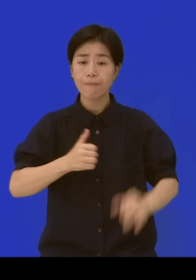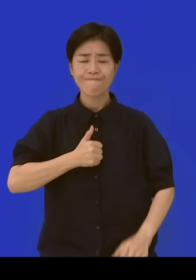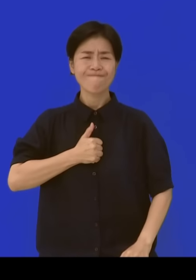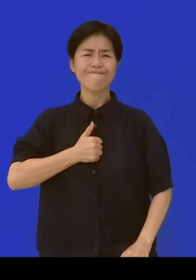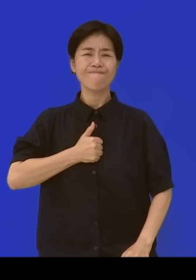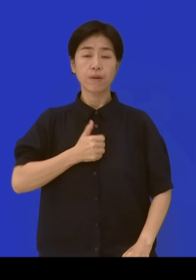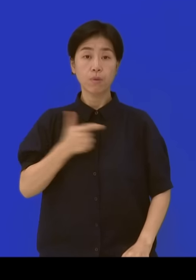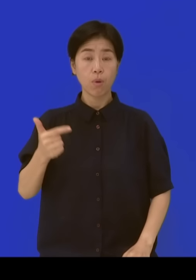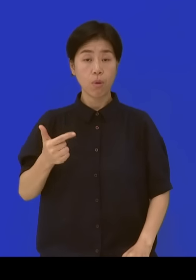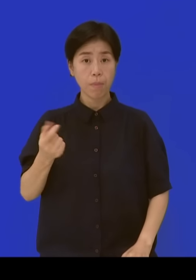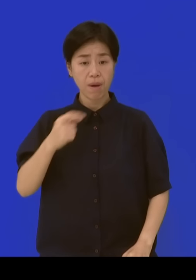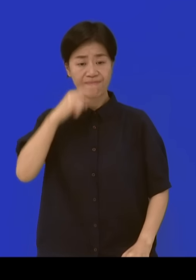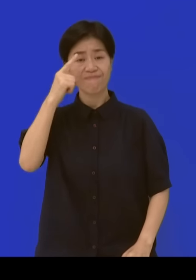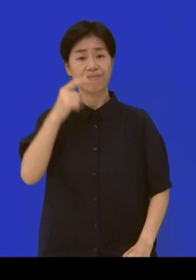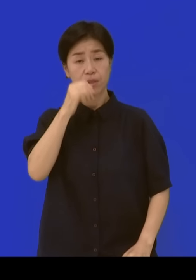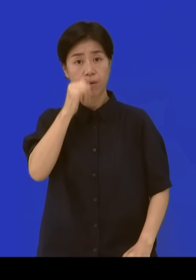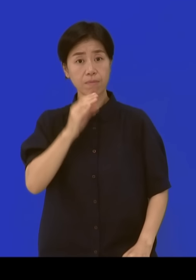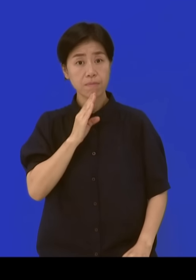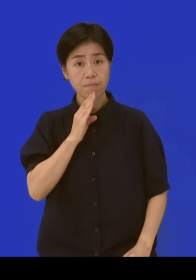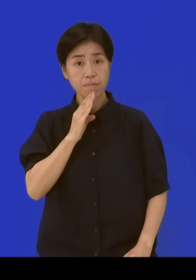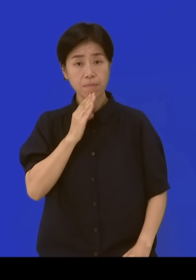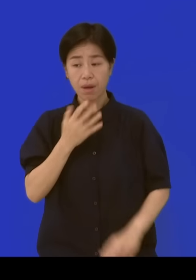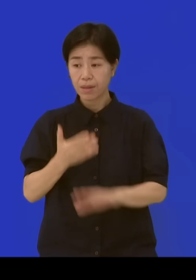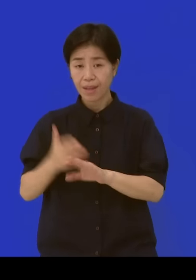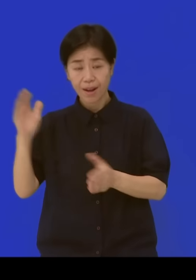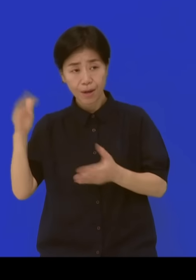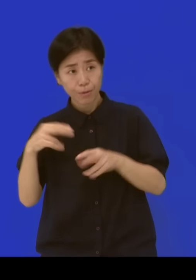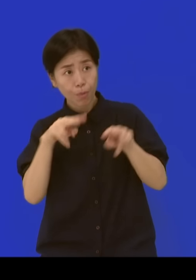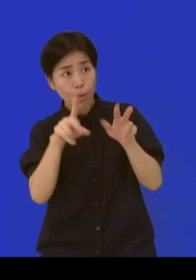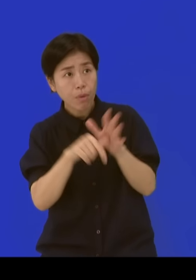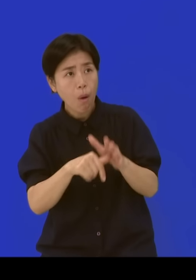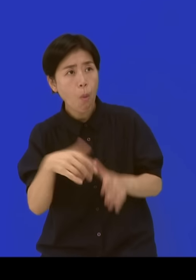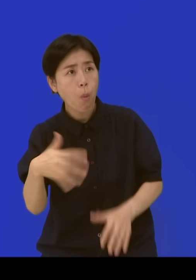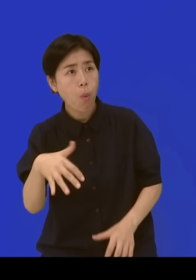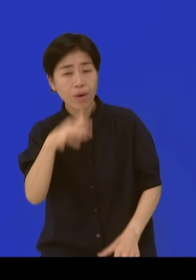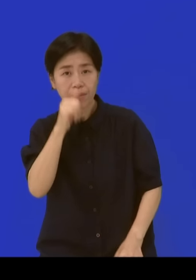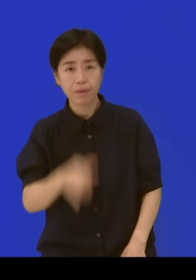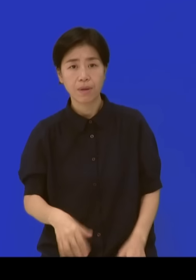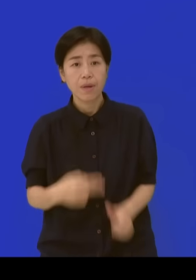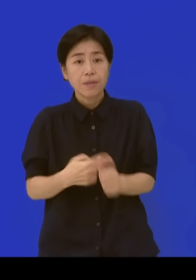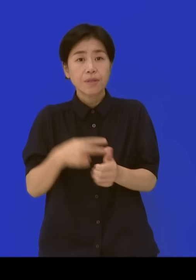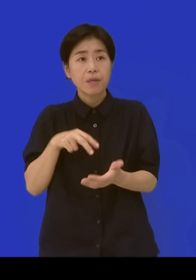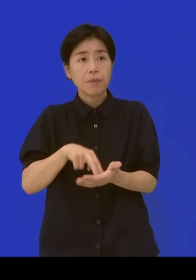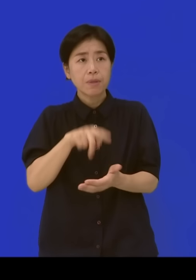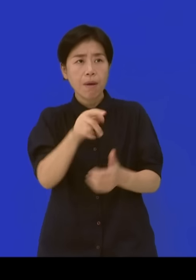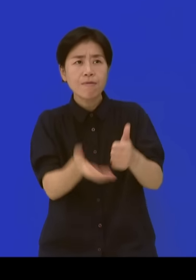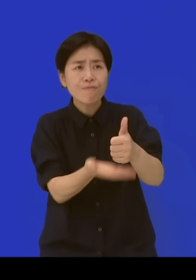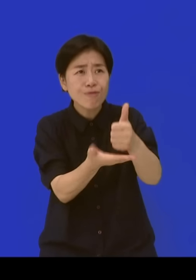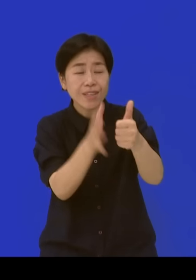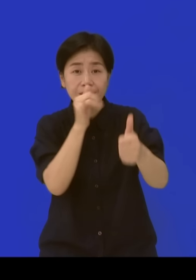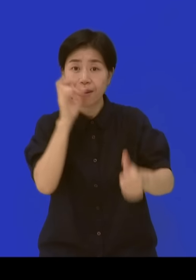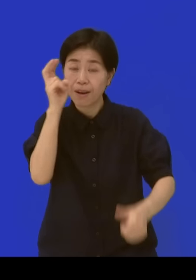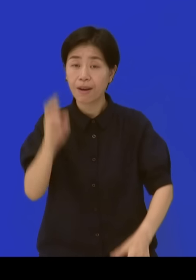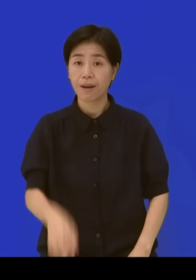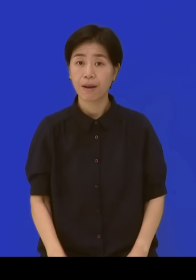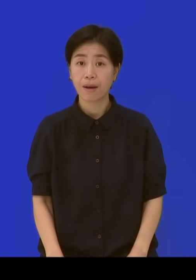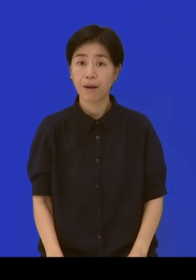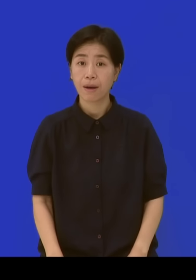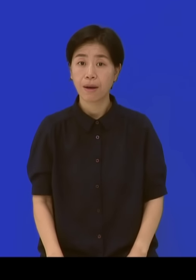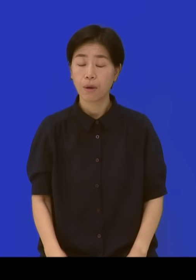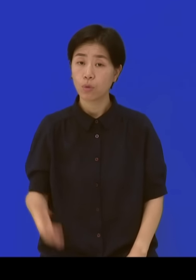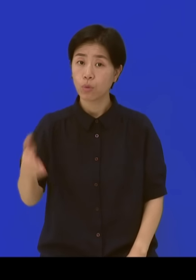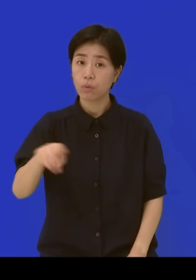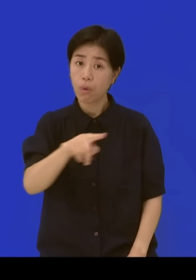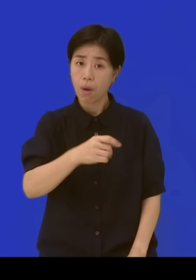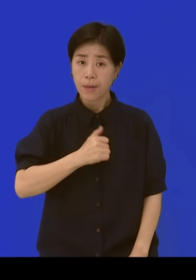것 같은데. 그래요. 엄청 부러워하고 애들이 예. 공부 잘하는 너무 좋다. 일단 공부 잘하면 선생님들이 다 이뻐하잖아요. 맞아요. 그죠? 예. 근데 아까 오프닝에